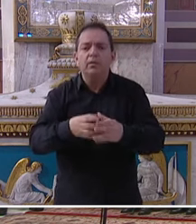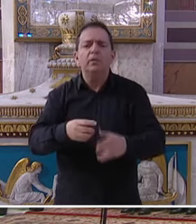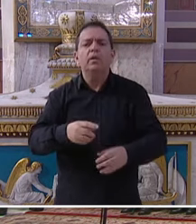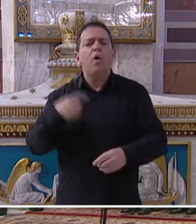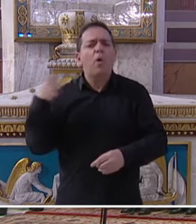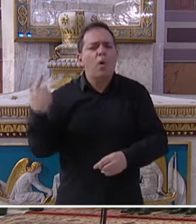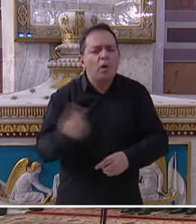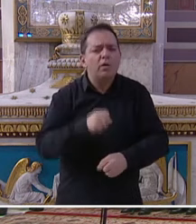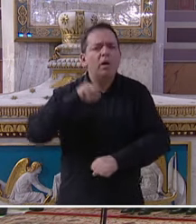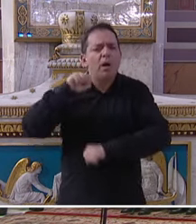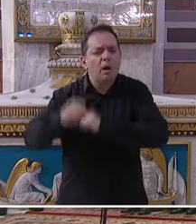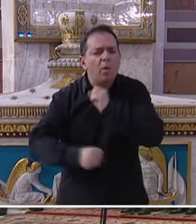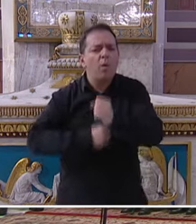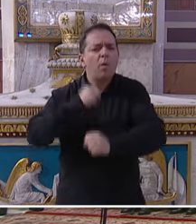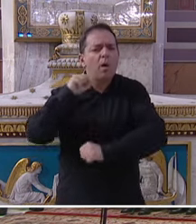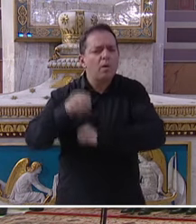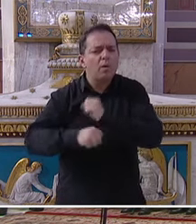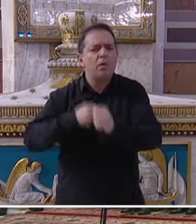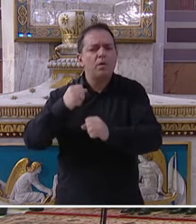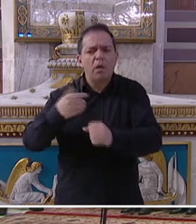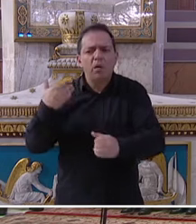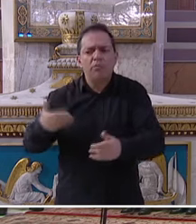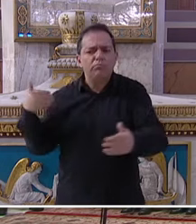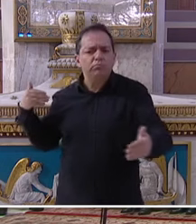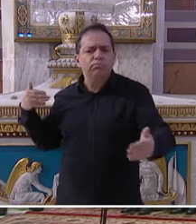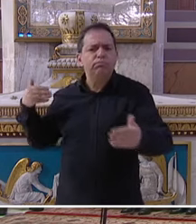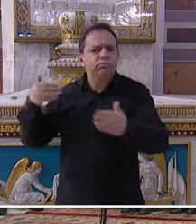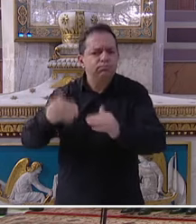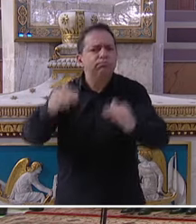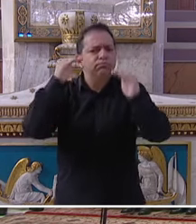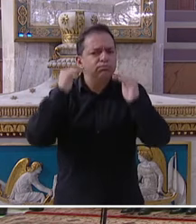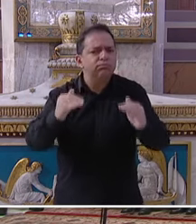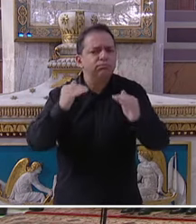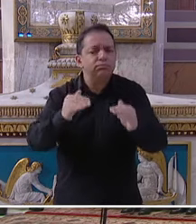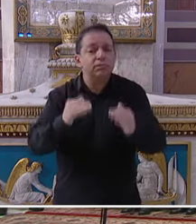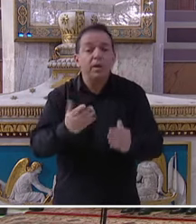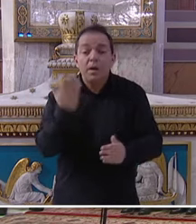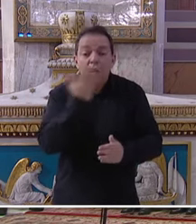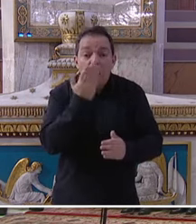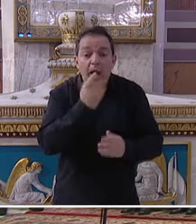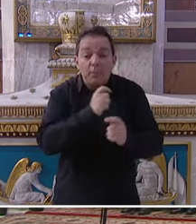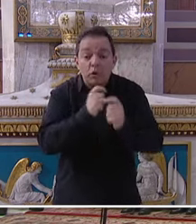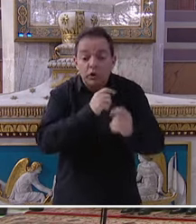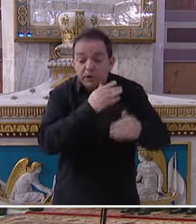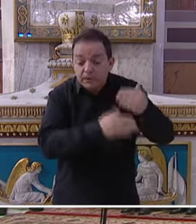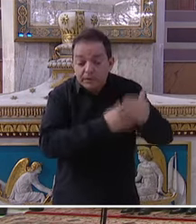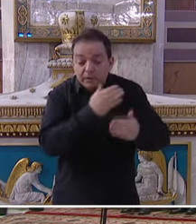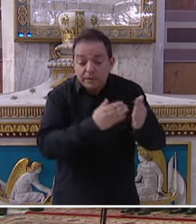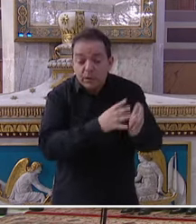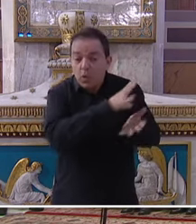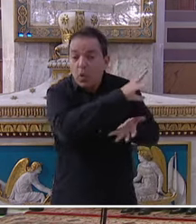και αγωνίζεται να διαφυλάξει την αποστολική πίστη